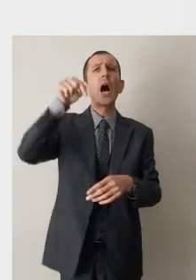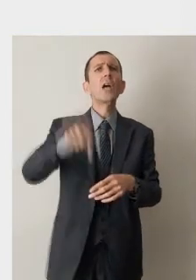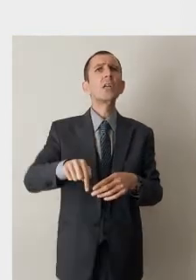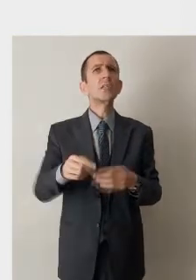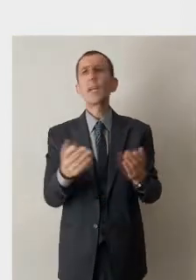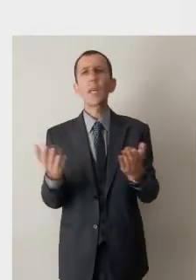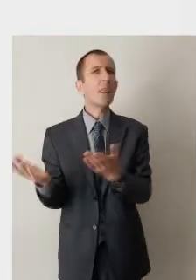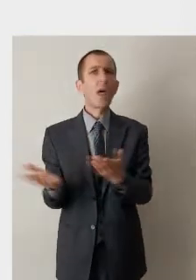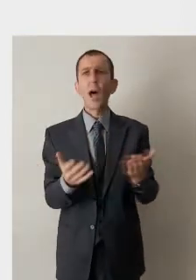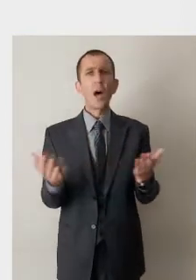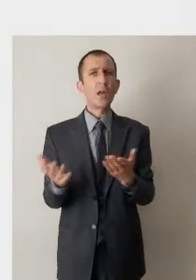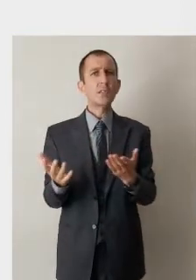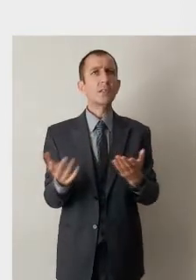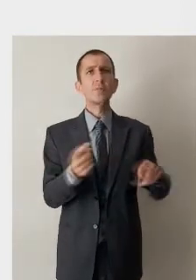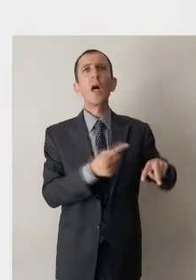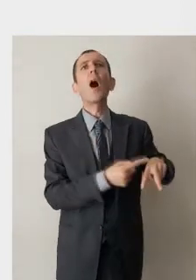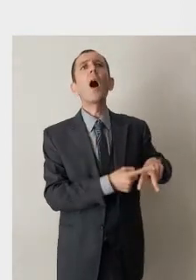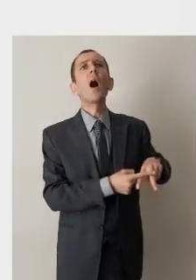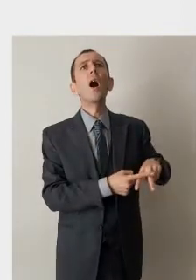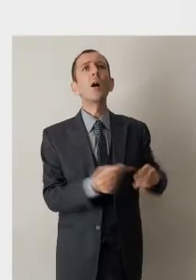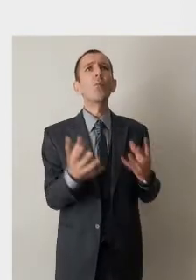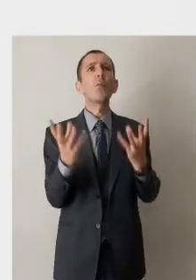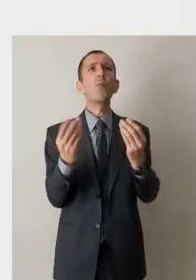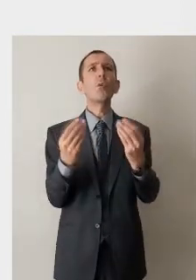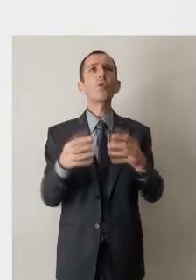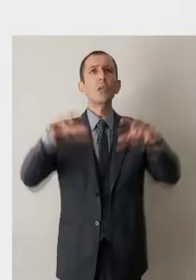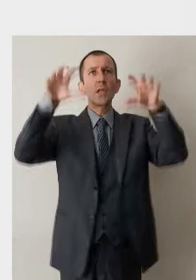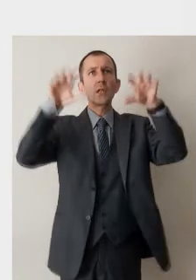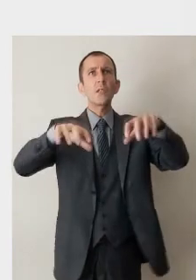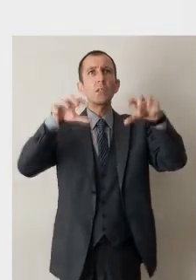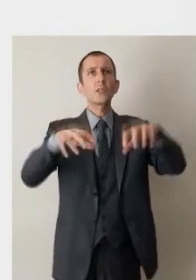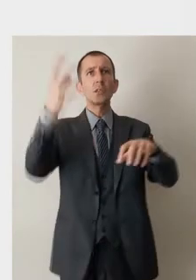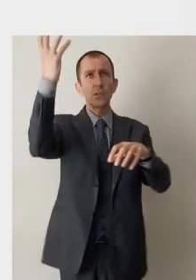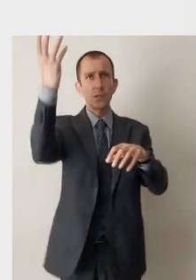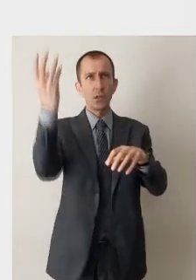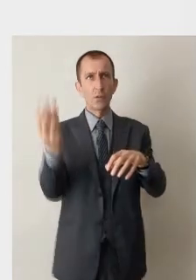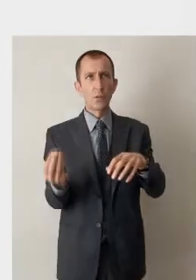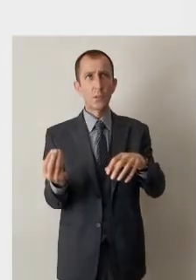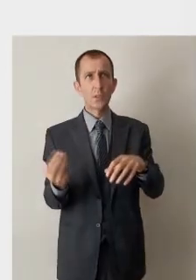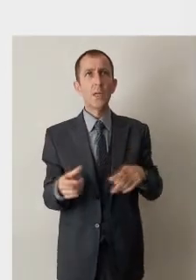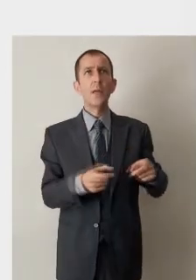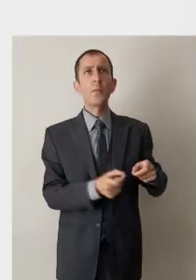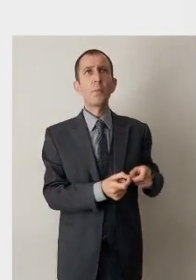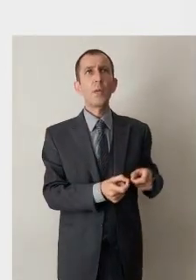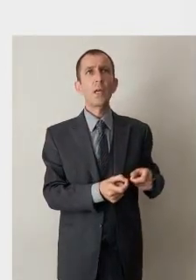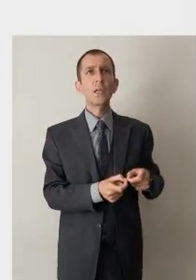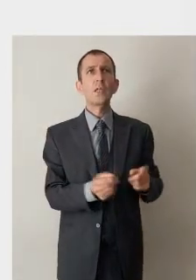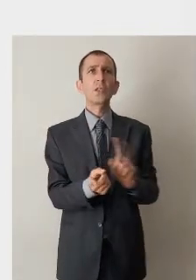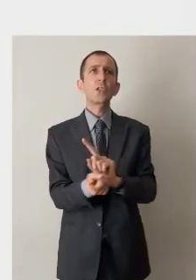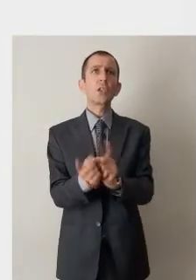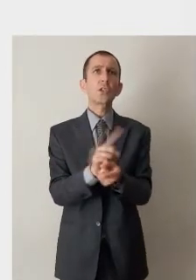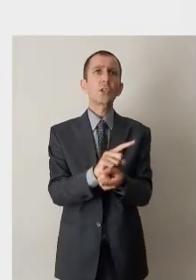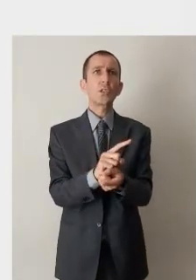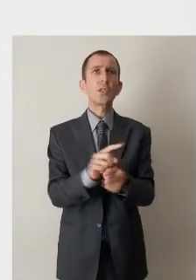Her iklimin kendine ait bir tarım ürünü vardır. Bu yüzden çeşitli iklimlerin görülmesi tarım ürünü çeşitliliğini de arttırmaktadır. Bu yüzden doğru